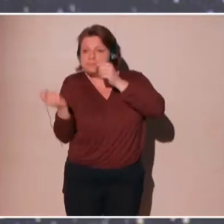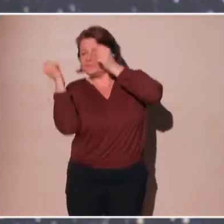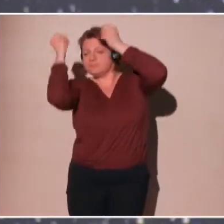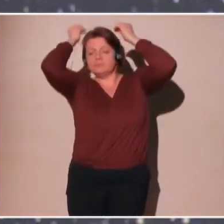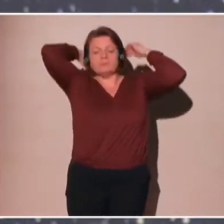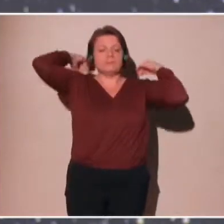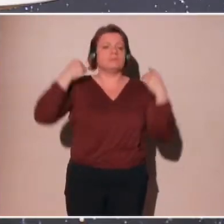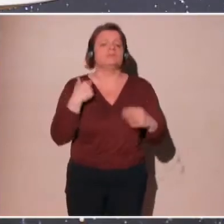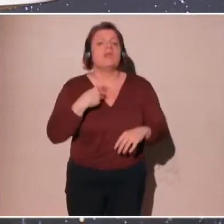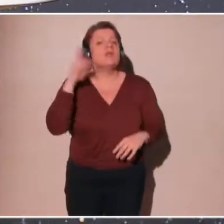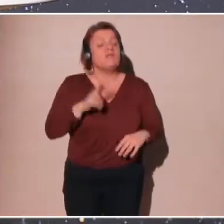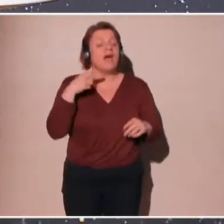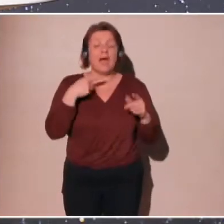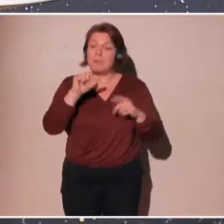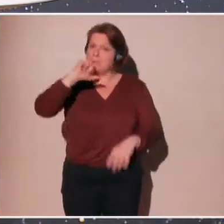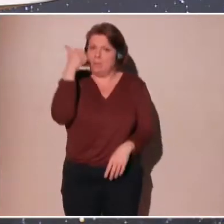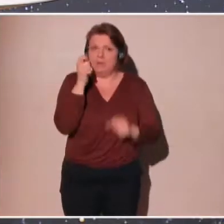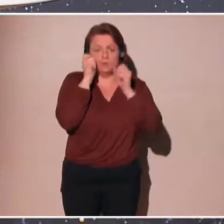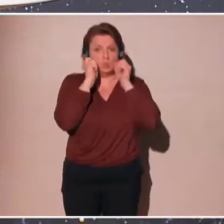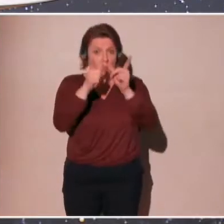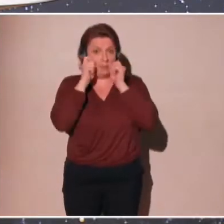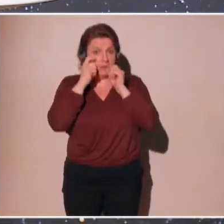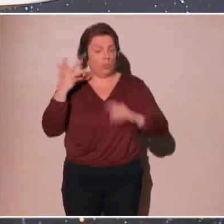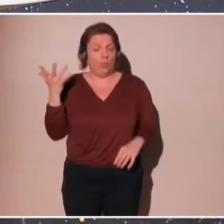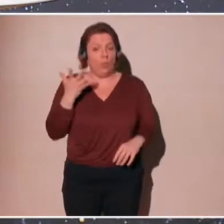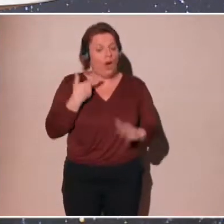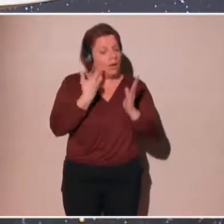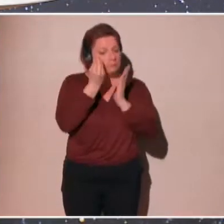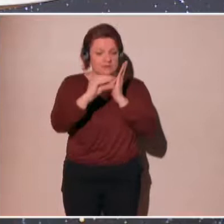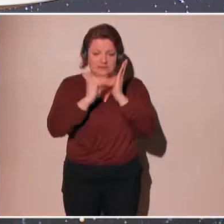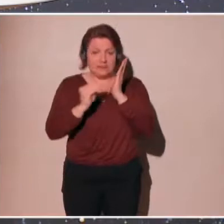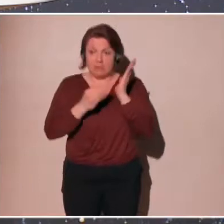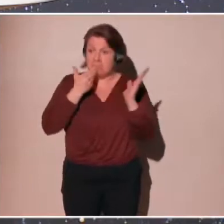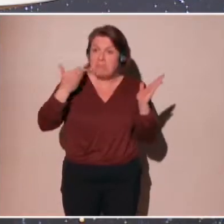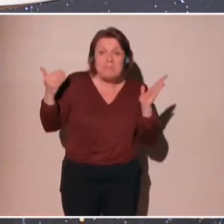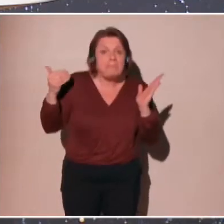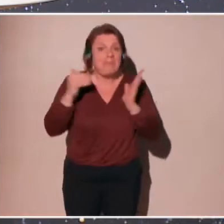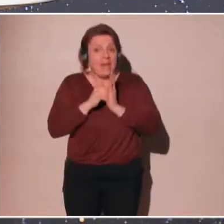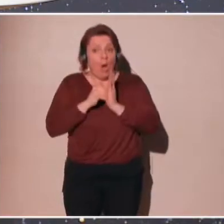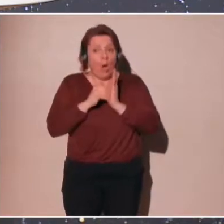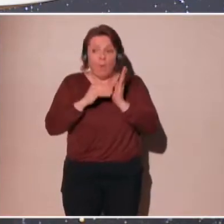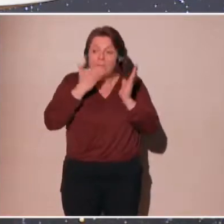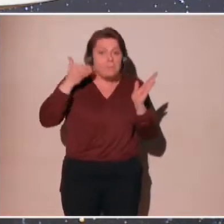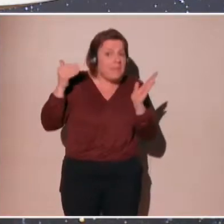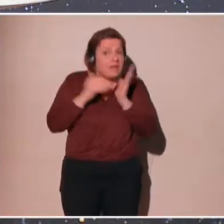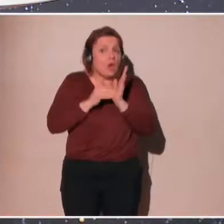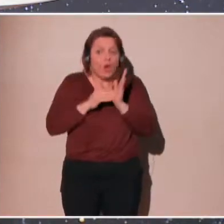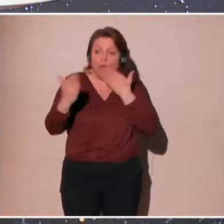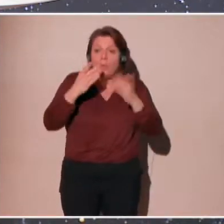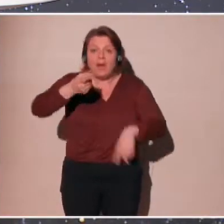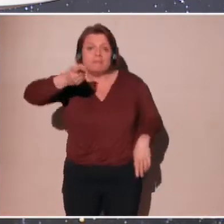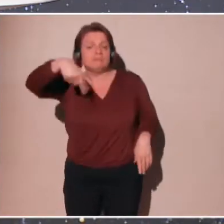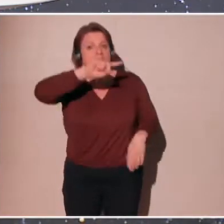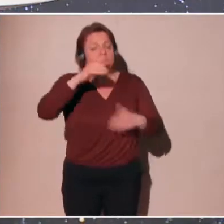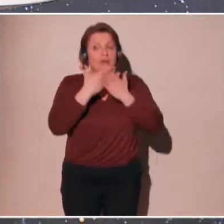Et ce qui est très surprenant, c'est que cette dissertation était tout simplement la meilleure, ou en tout cas bien meilleure que celle d'un grand nombre d'étudiants.